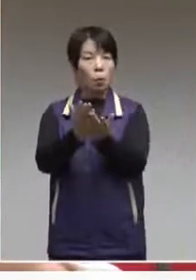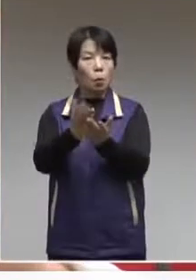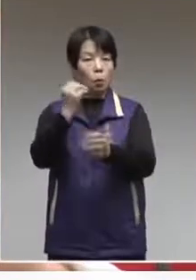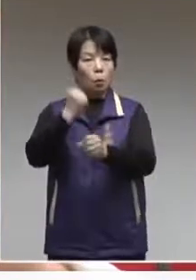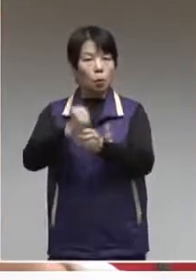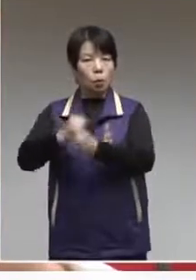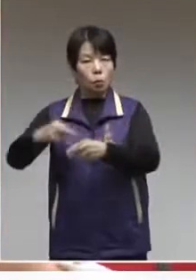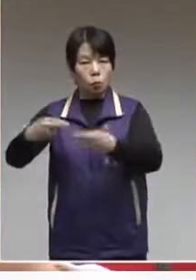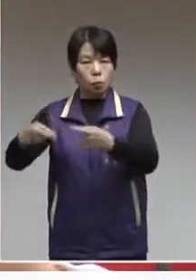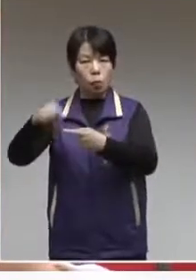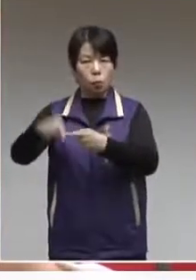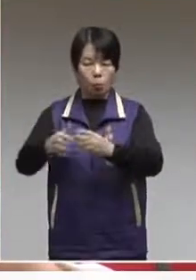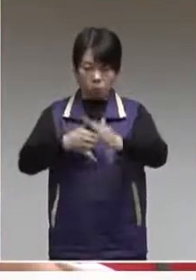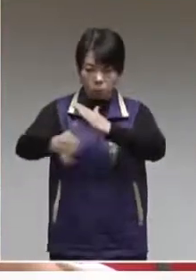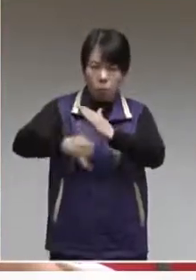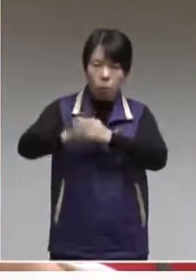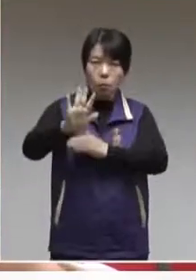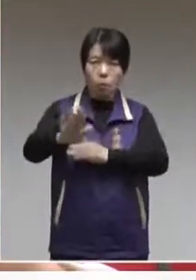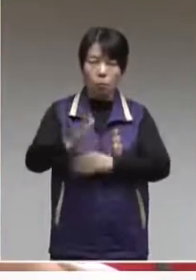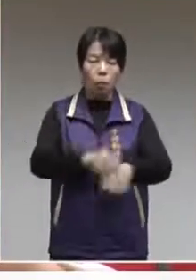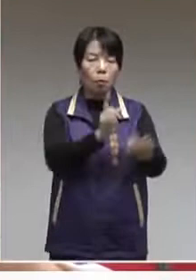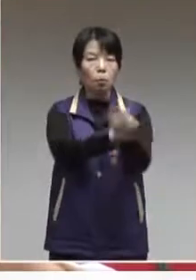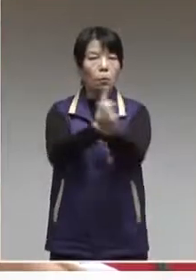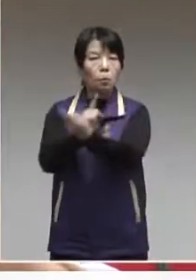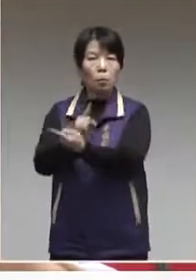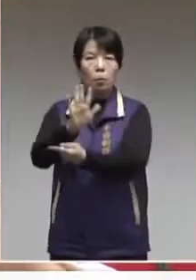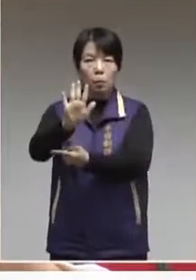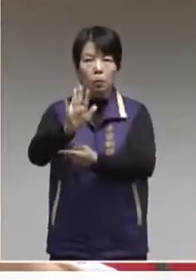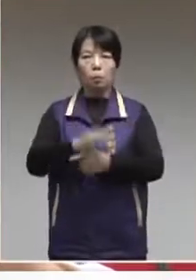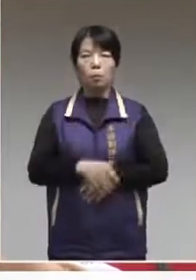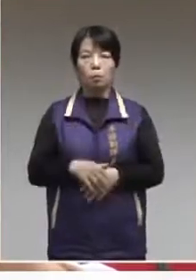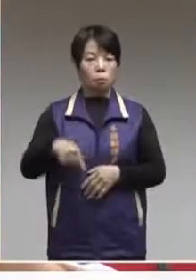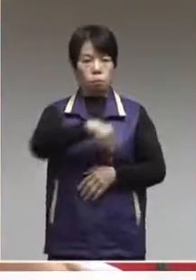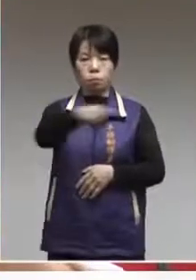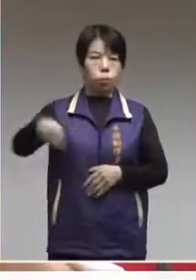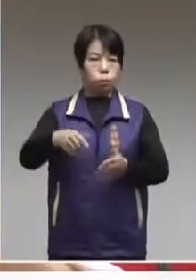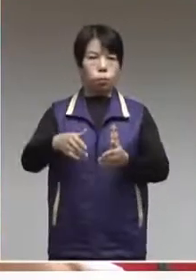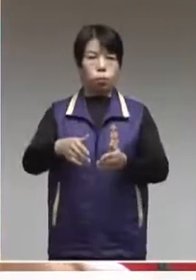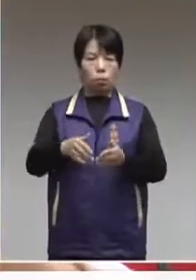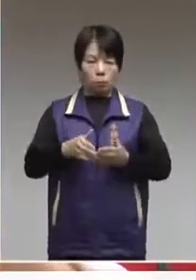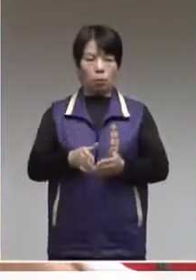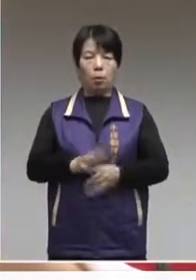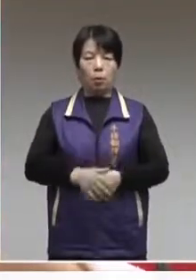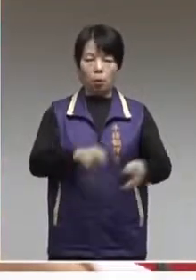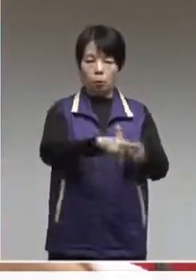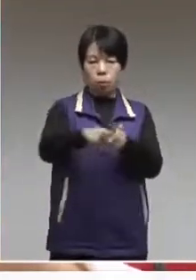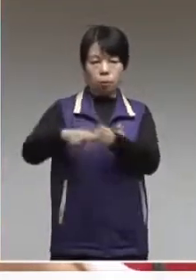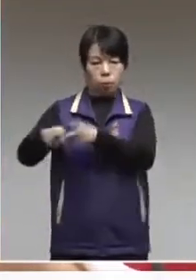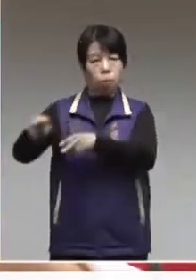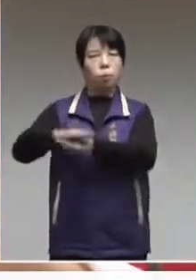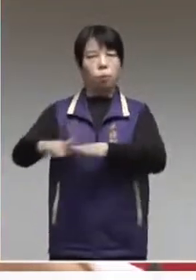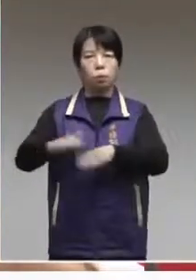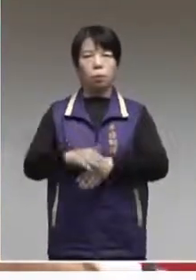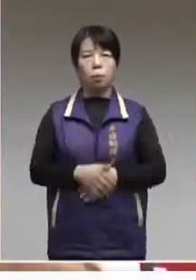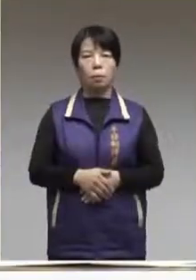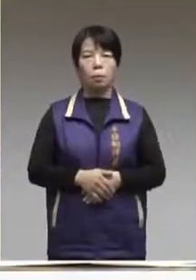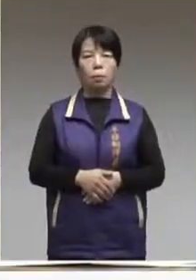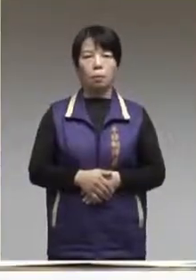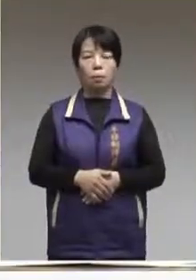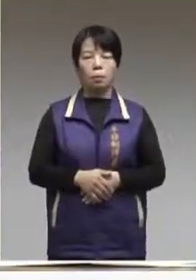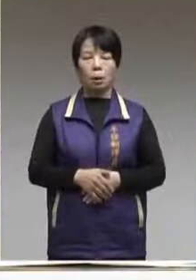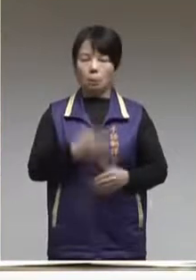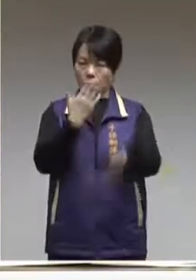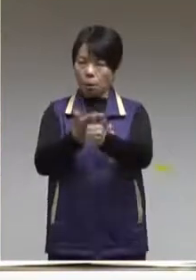船厂有进出或者接触相关风险的这一群人，那这个你会收到细胞简讯，拜托